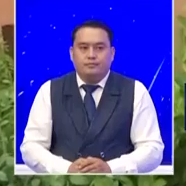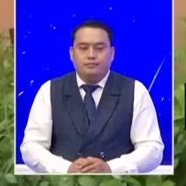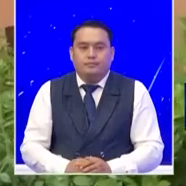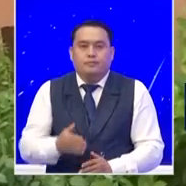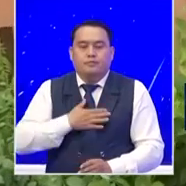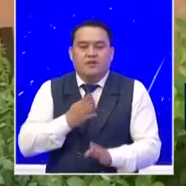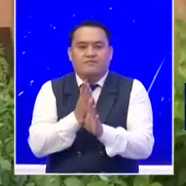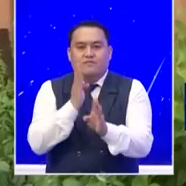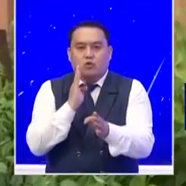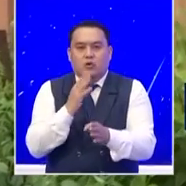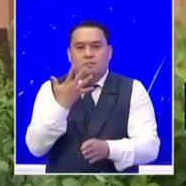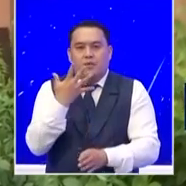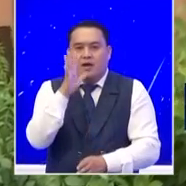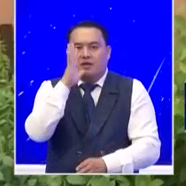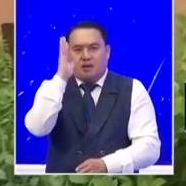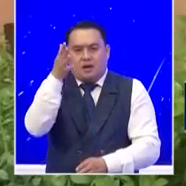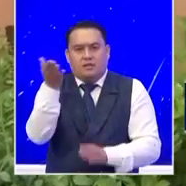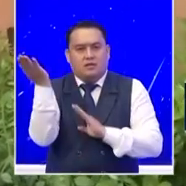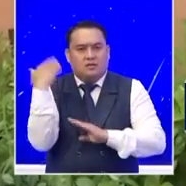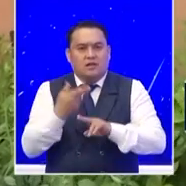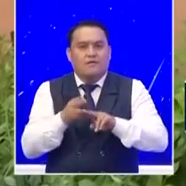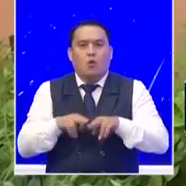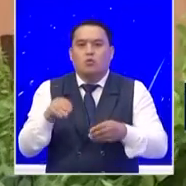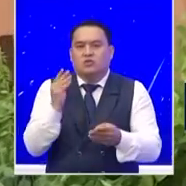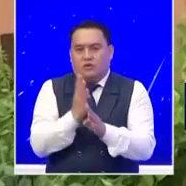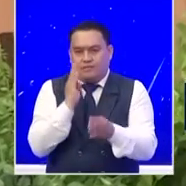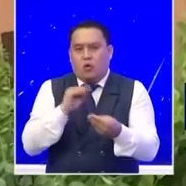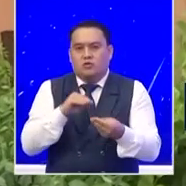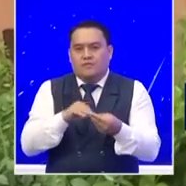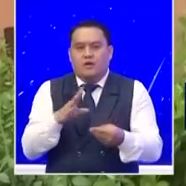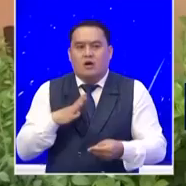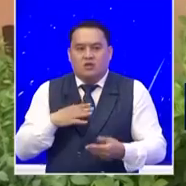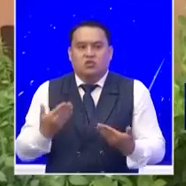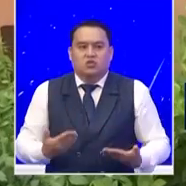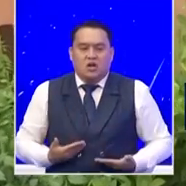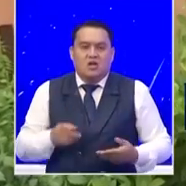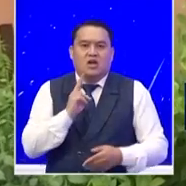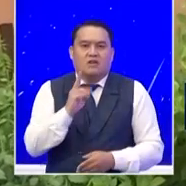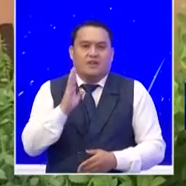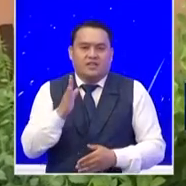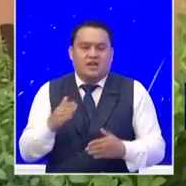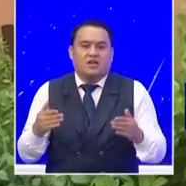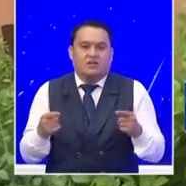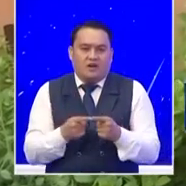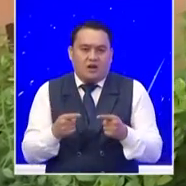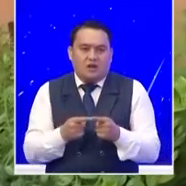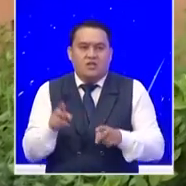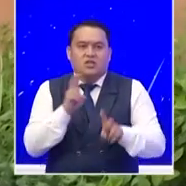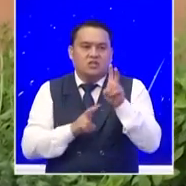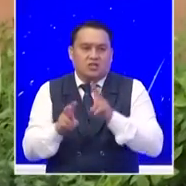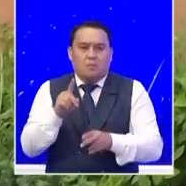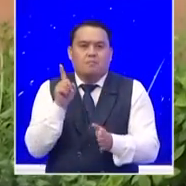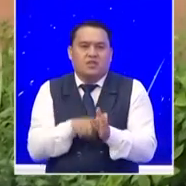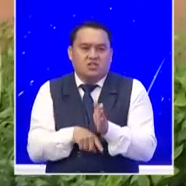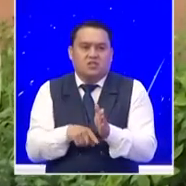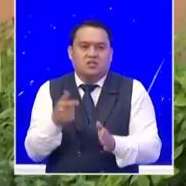Мы стали в очередь на жилье еще 5 лет назад и до сих пор стоим. Все это время жили в съемных домах и квартирах. Искали то, что